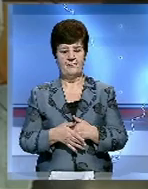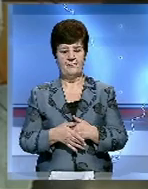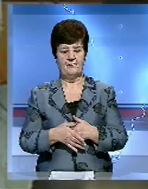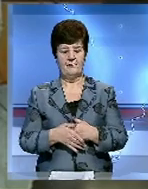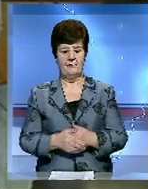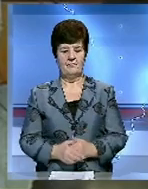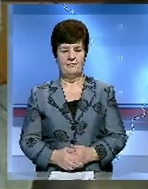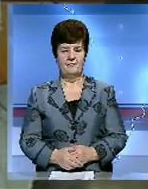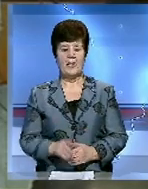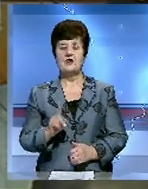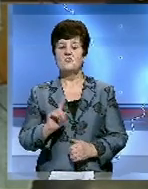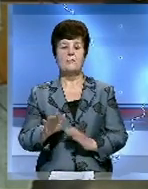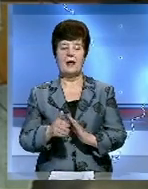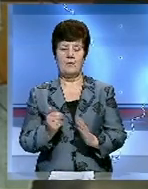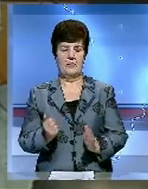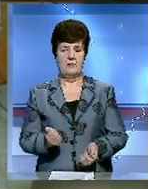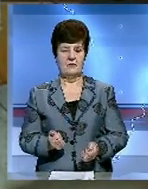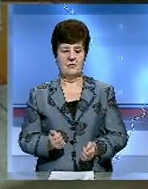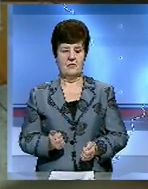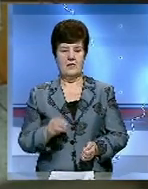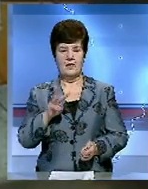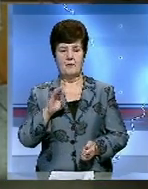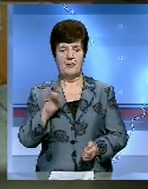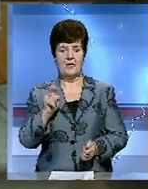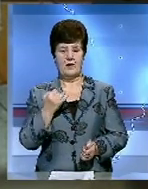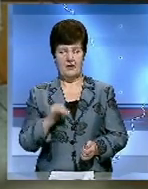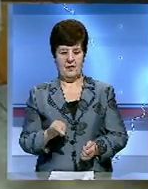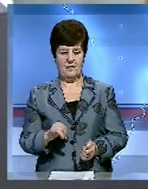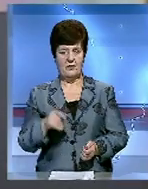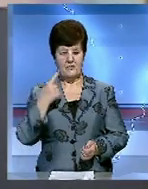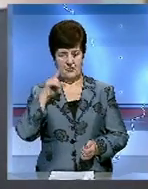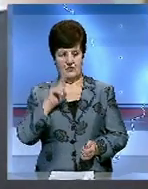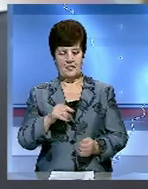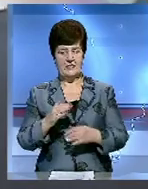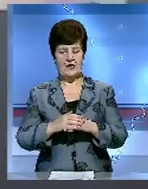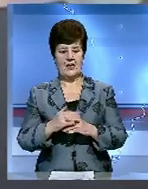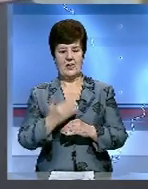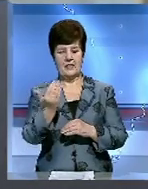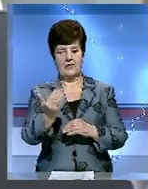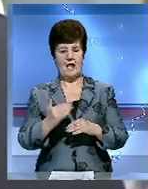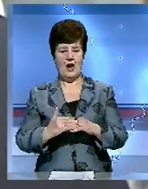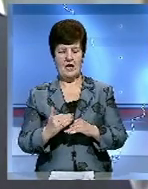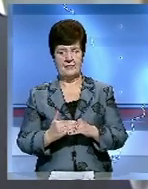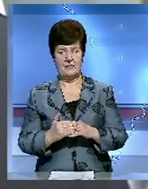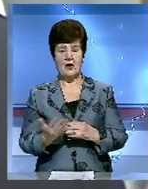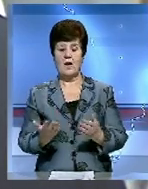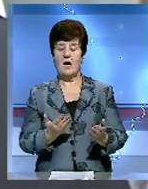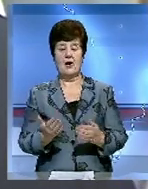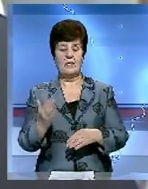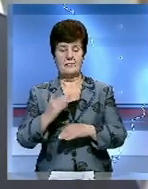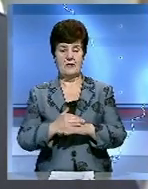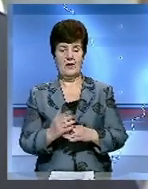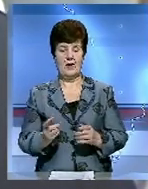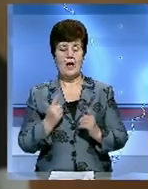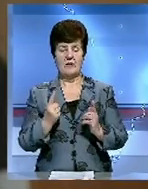De ce m-ai chemat? Mihai, ții minte seara aceea la tine acasă? Care seara? Aniversarea noastră de o